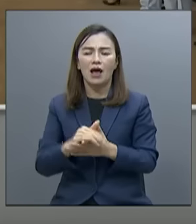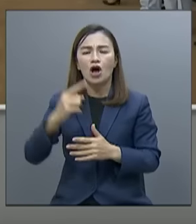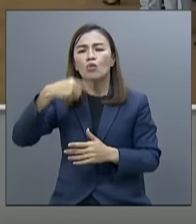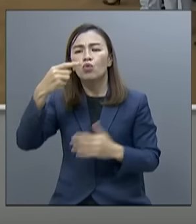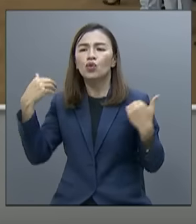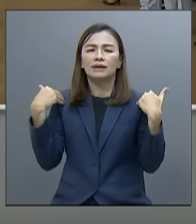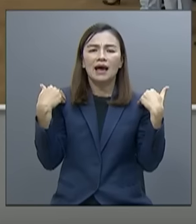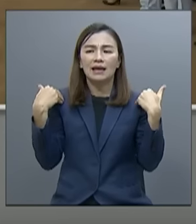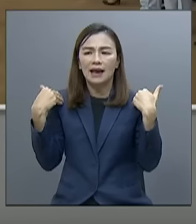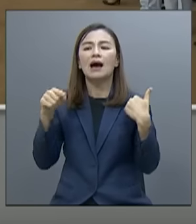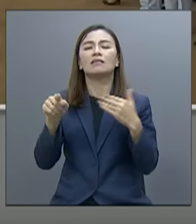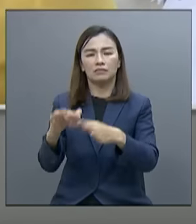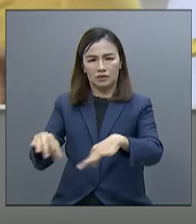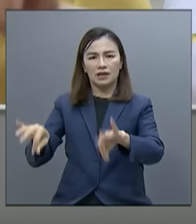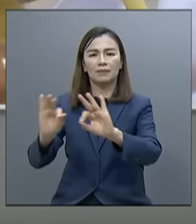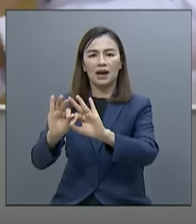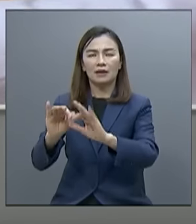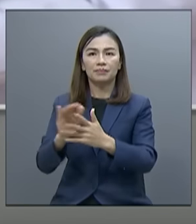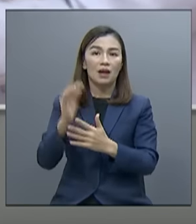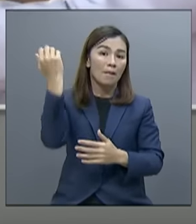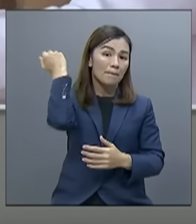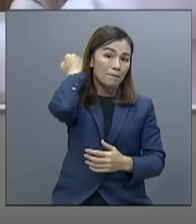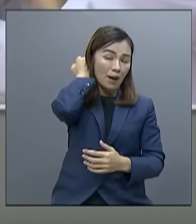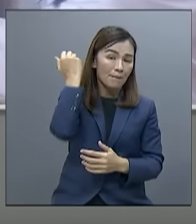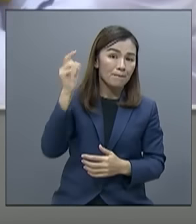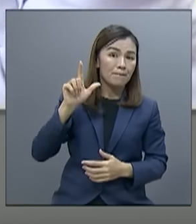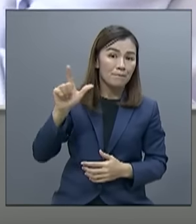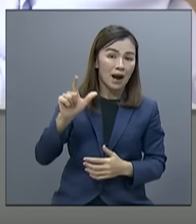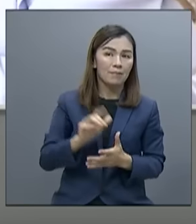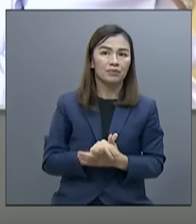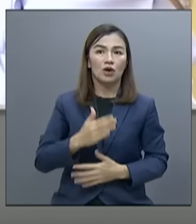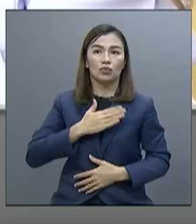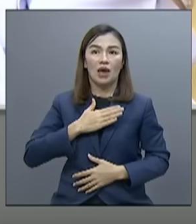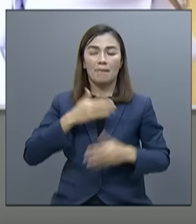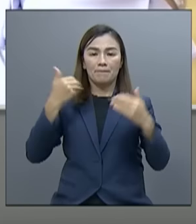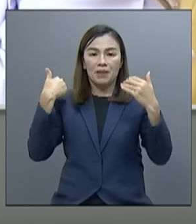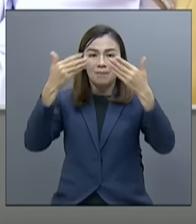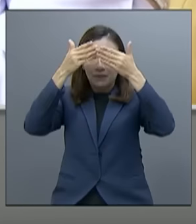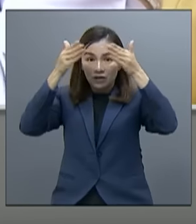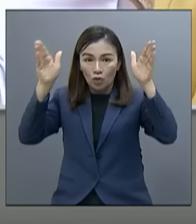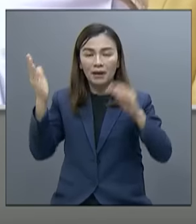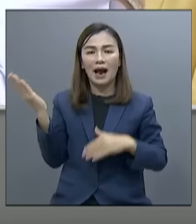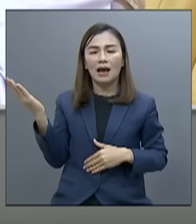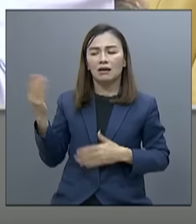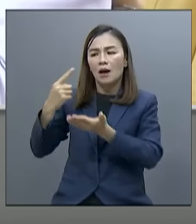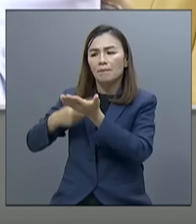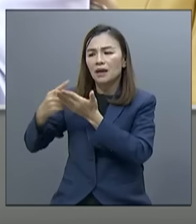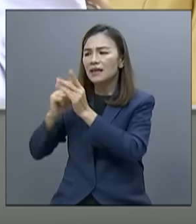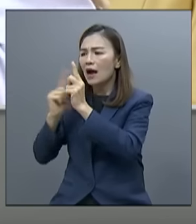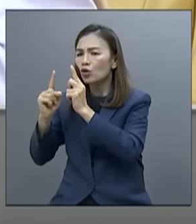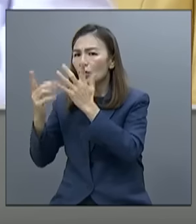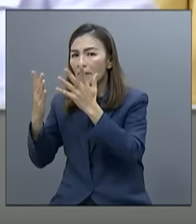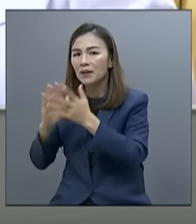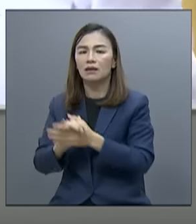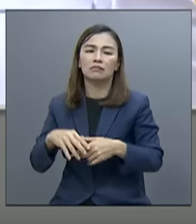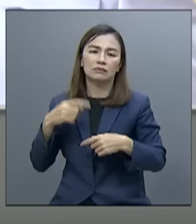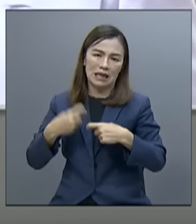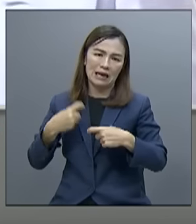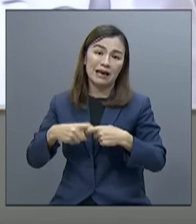ไรแต่สำหรับคุณแพทองธารเมื่อตัวเองมีคนที่มีประสบการณ์อยู่ใกล้ตัวถ้าไม่ปรึกษามันก็คงจะเป็นไปได้ยากล่ะ